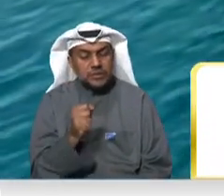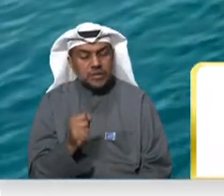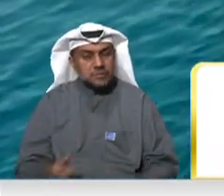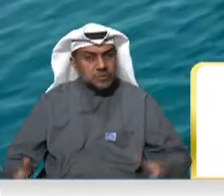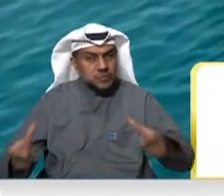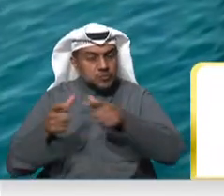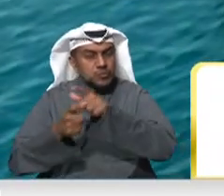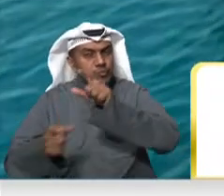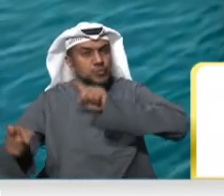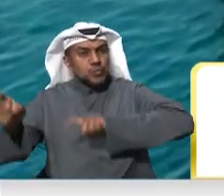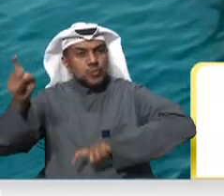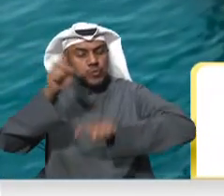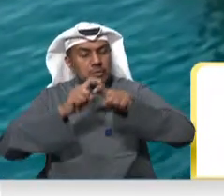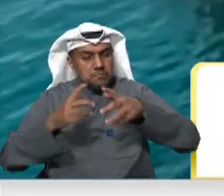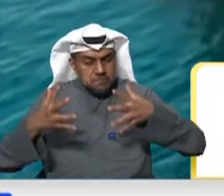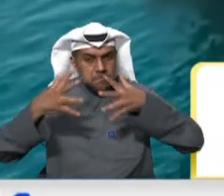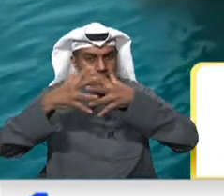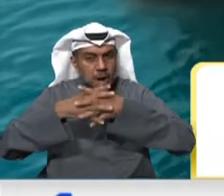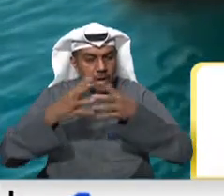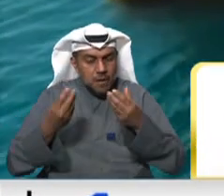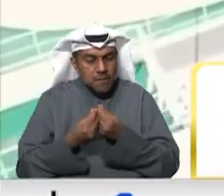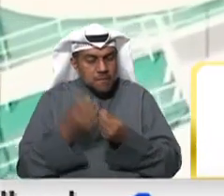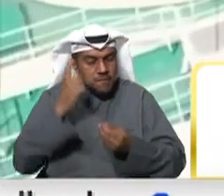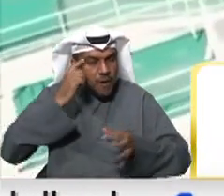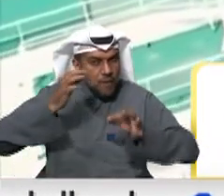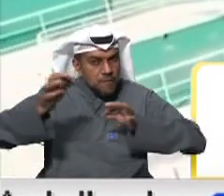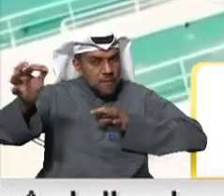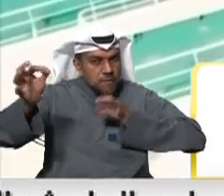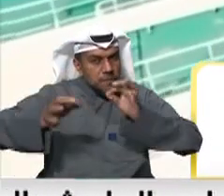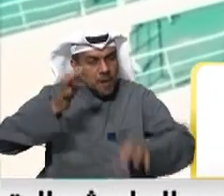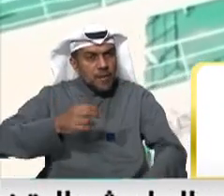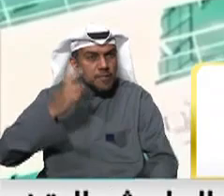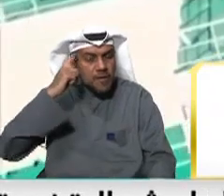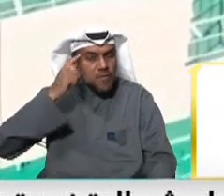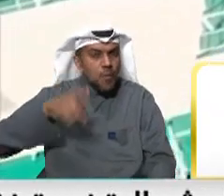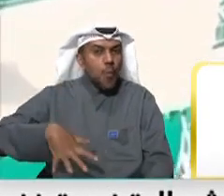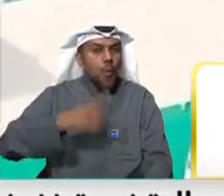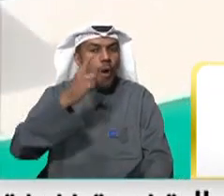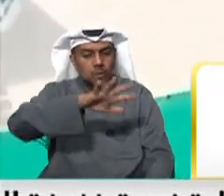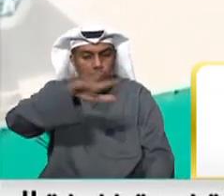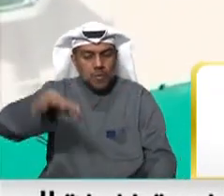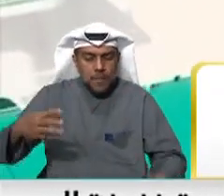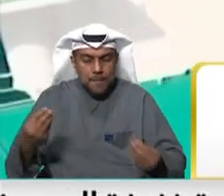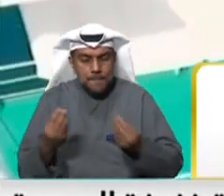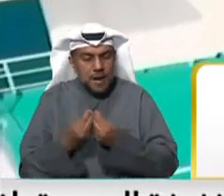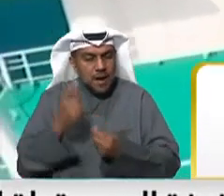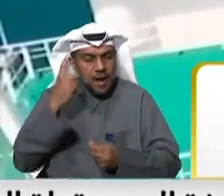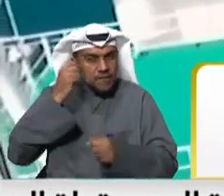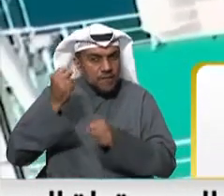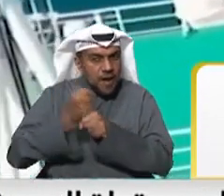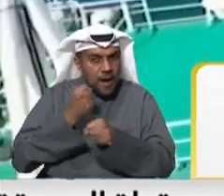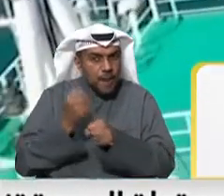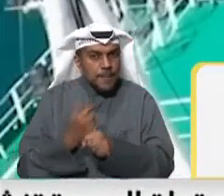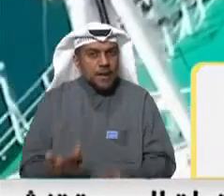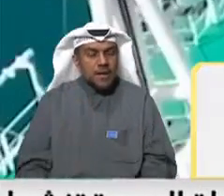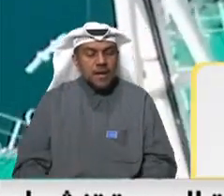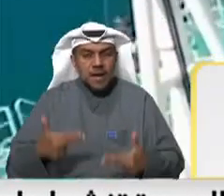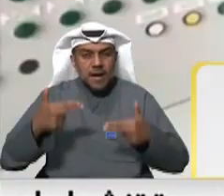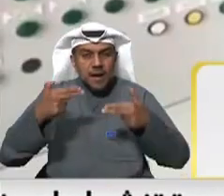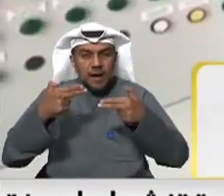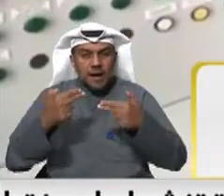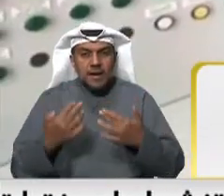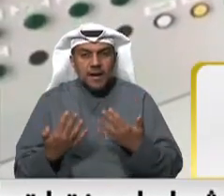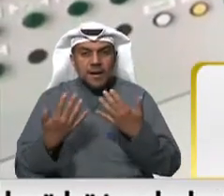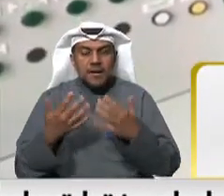رؤية مشتركة للتخطيط والإدارة المثلى للموارد ودعم الحقوق السيادية للدول